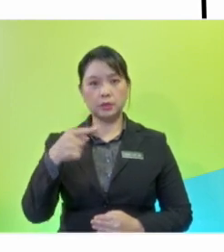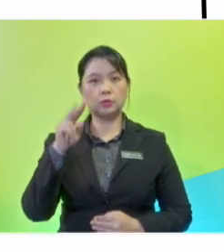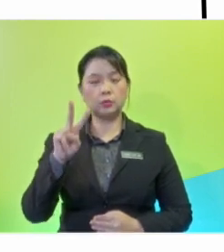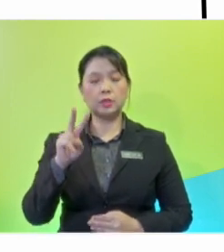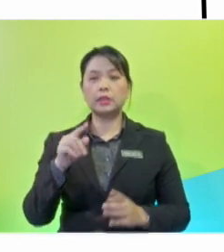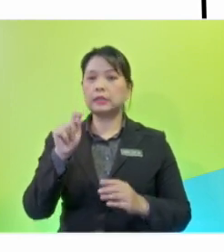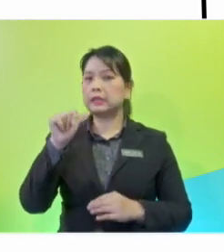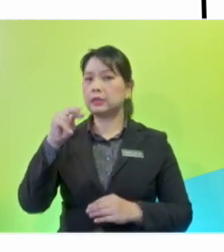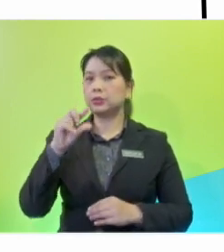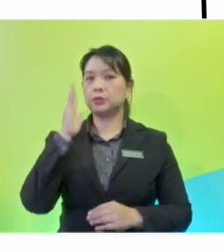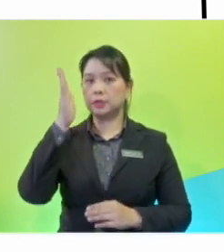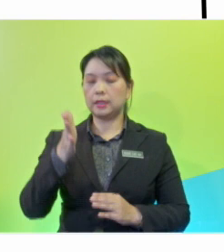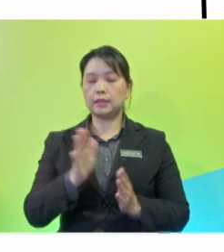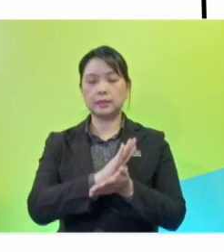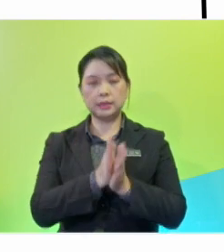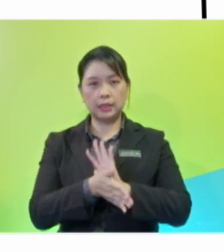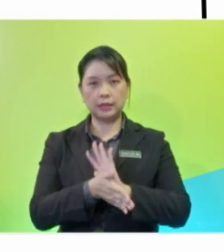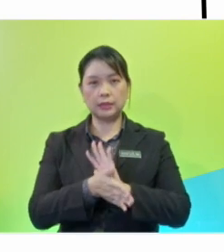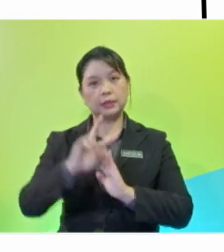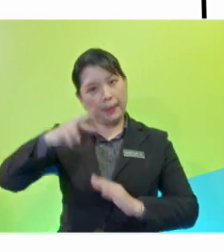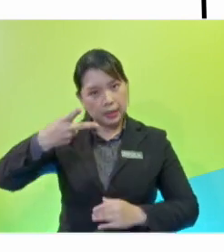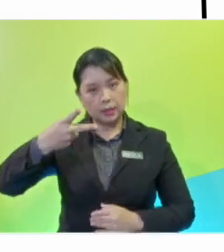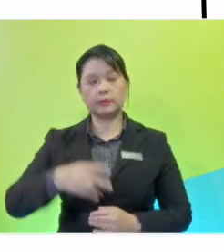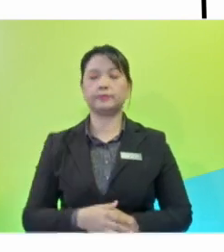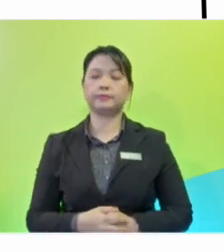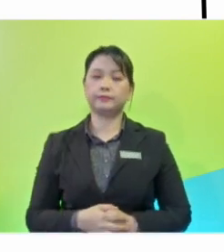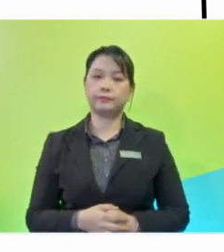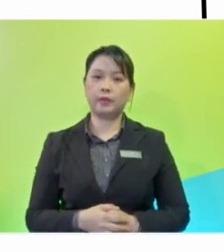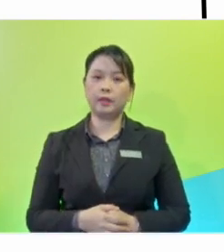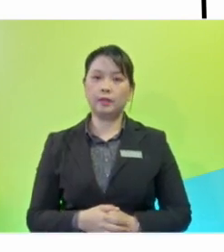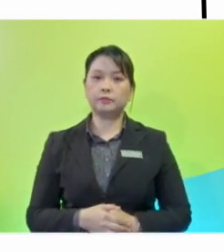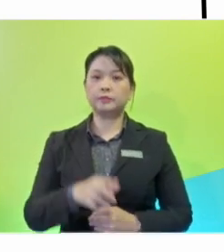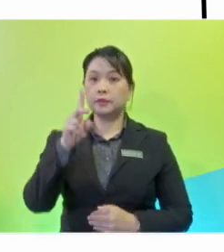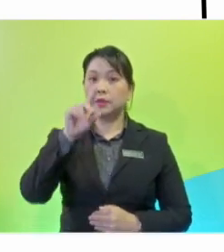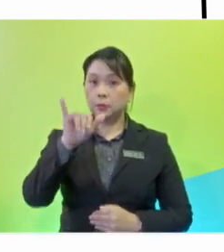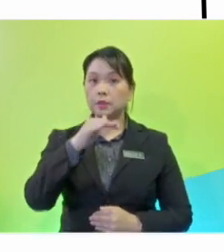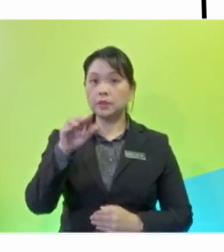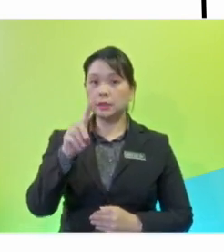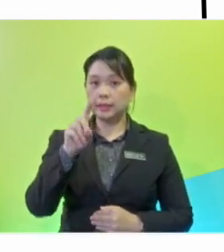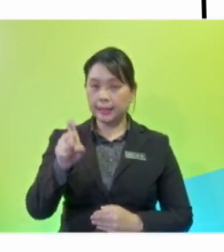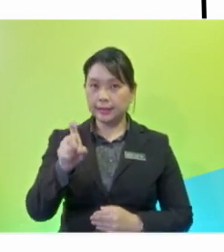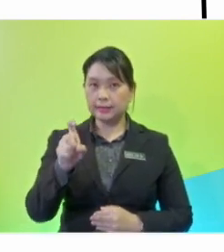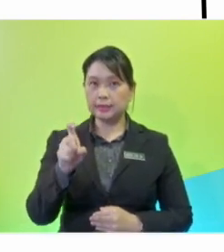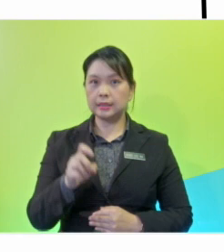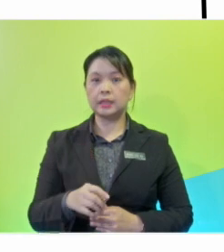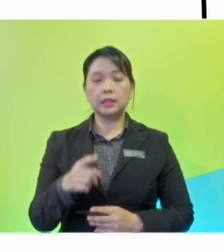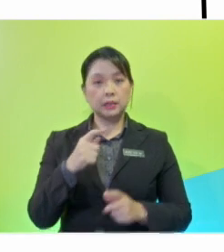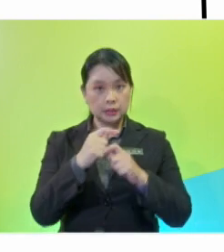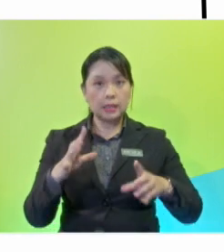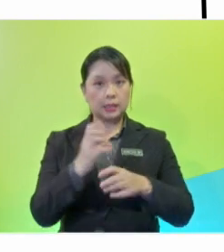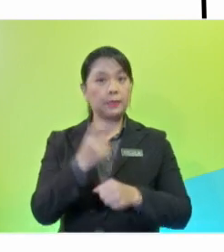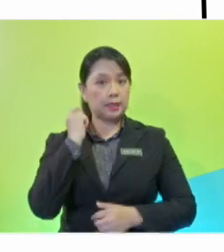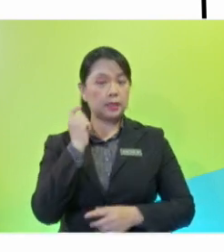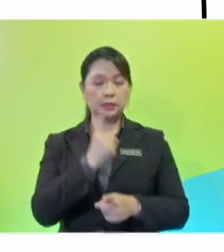kemudian kita tahu bahwa engine ini adalah 2dx maka di ygx adalah 1/2 2dx tidak dapat dari tadi